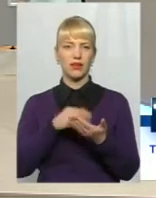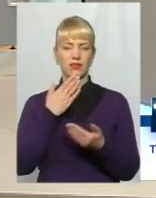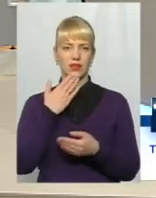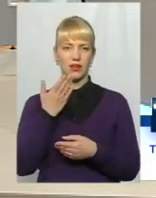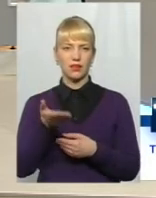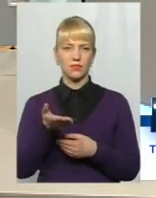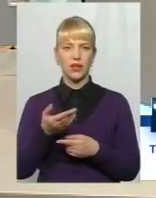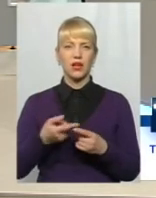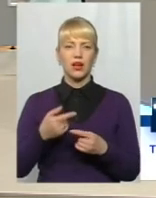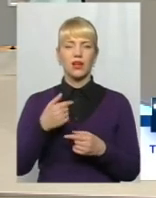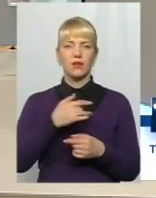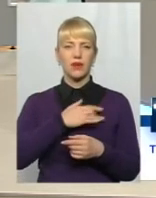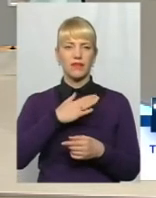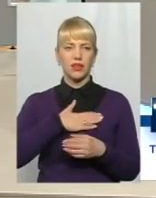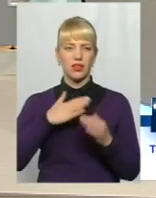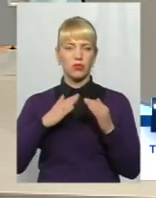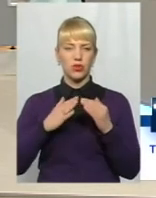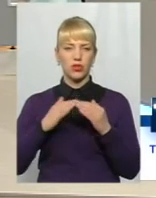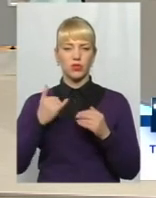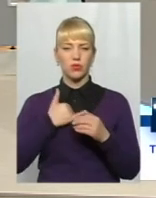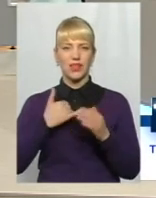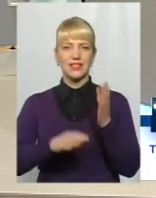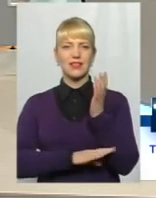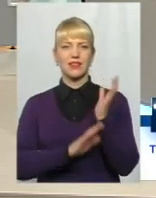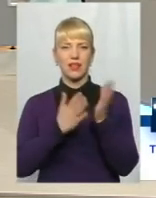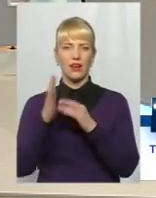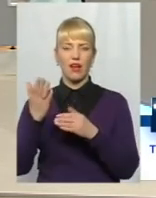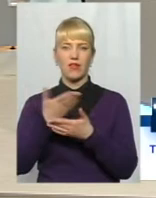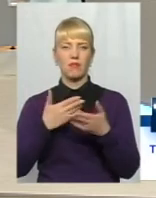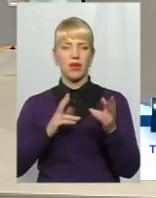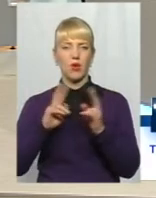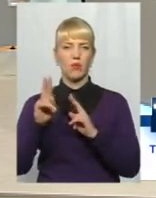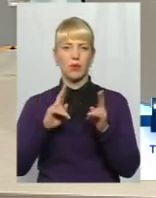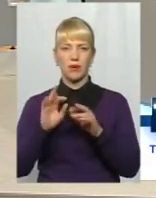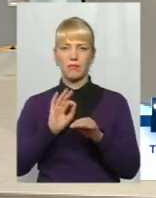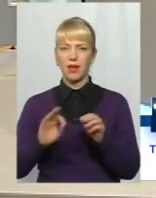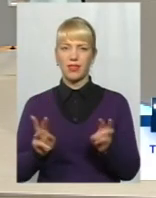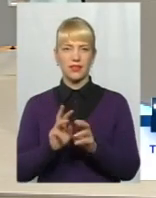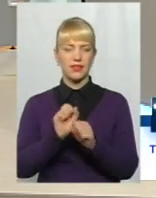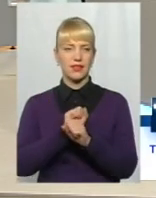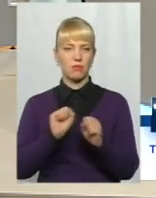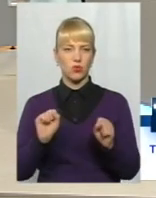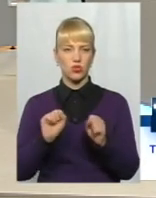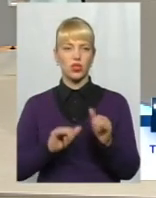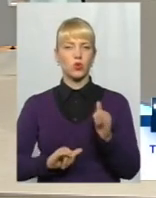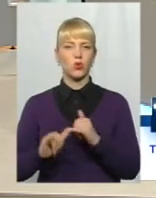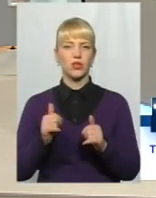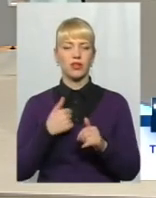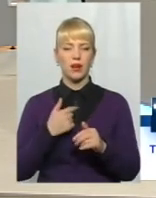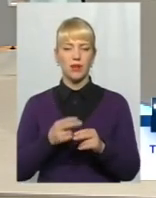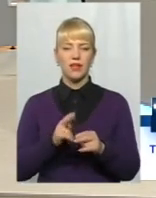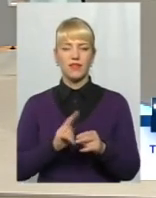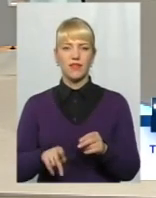тут приватний будинок, так? У нас дерева, ми обрізаємо, палити не можна. Куди нам дівати